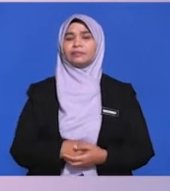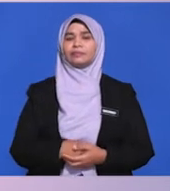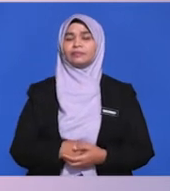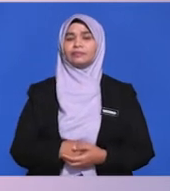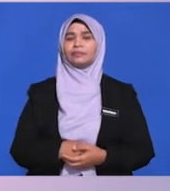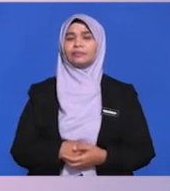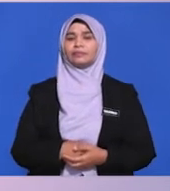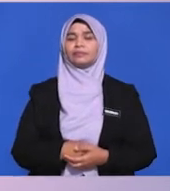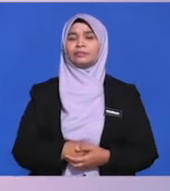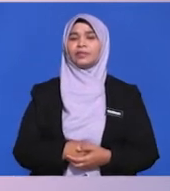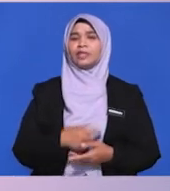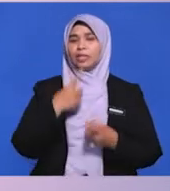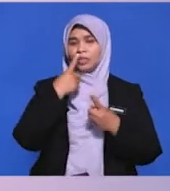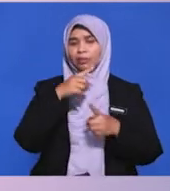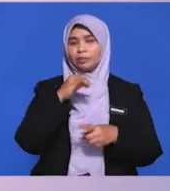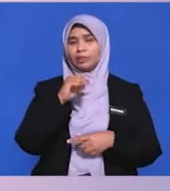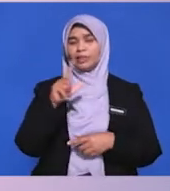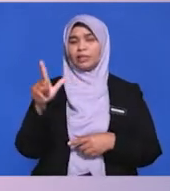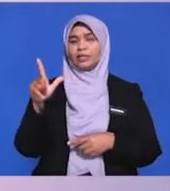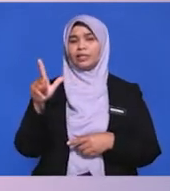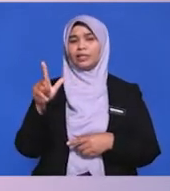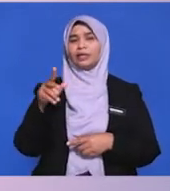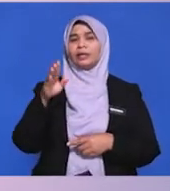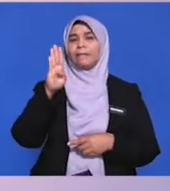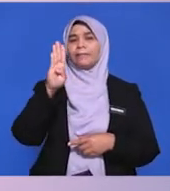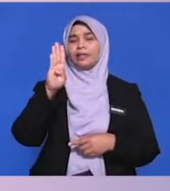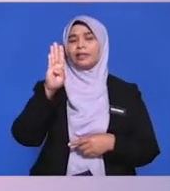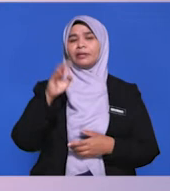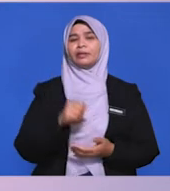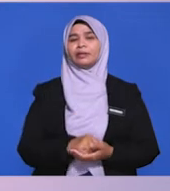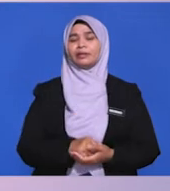dia jawabannya ialah Ti